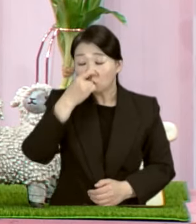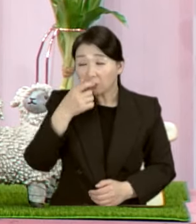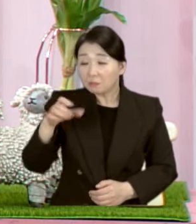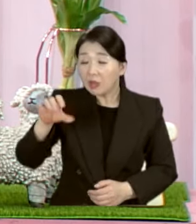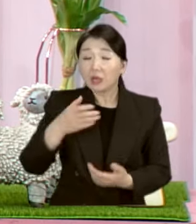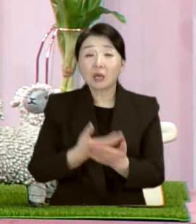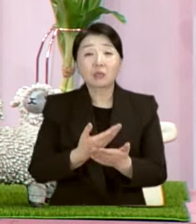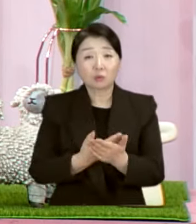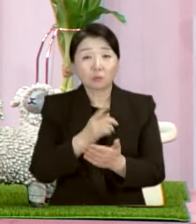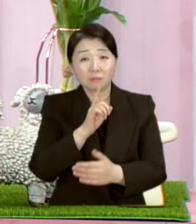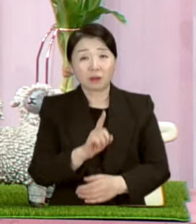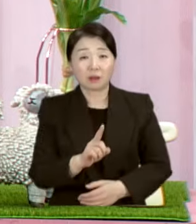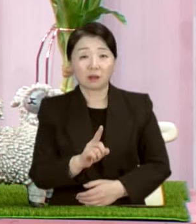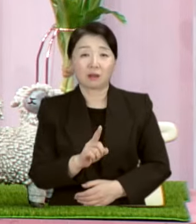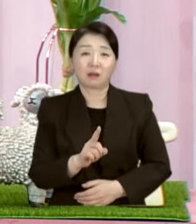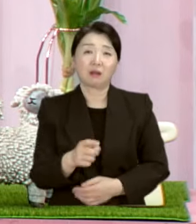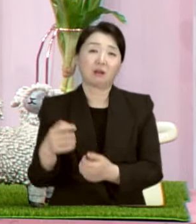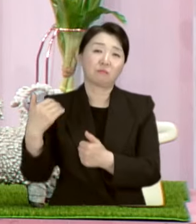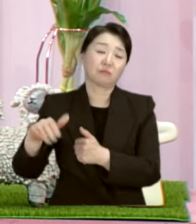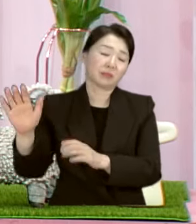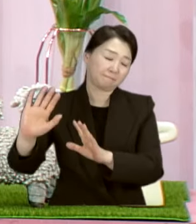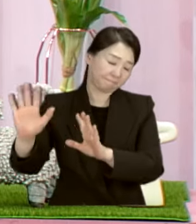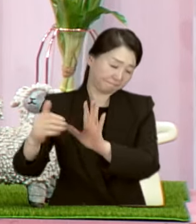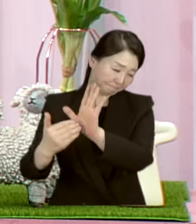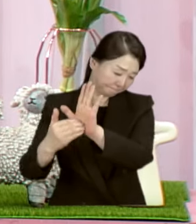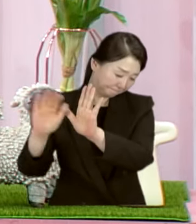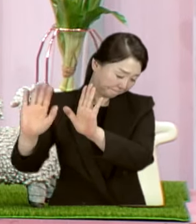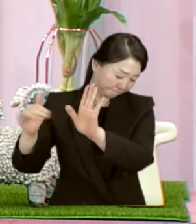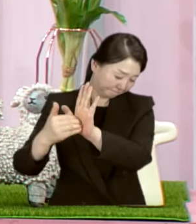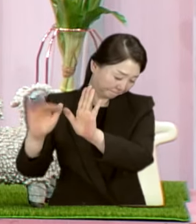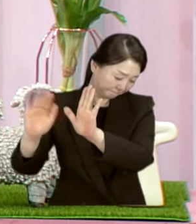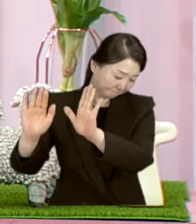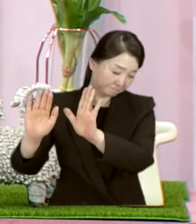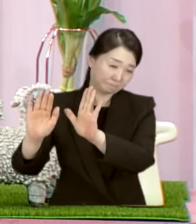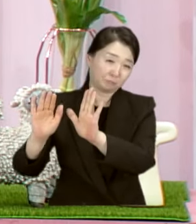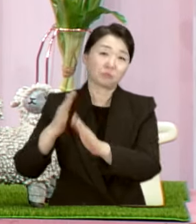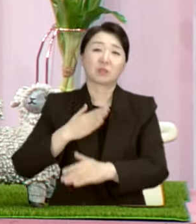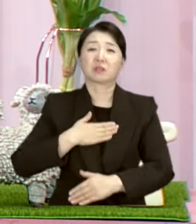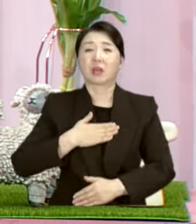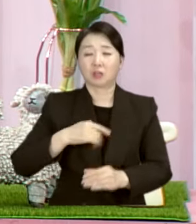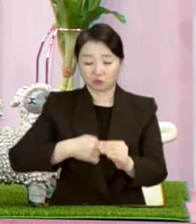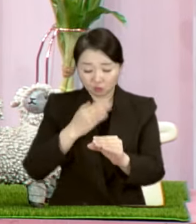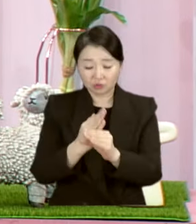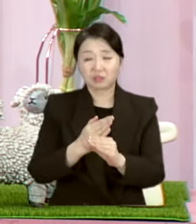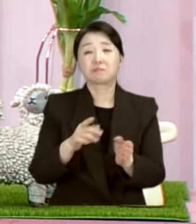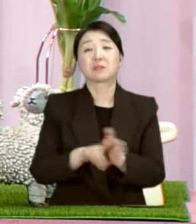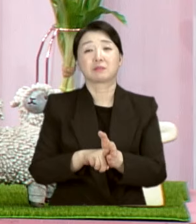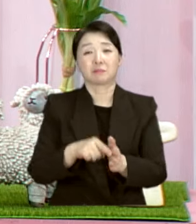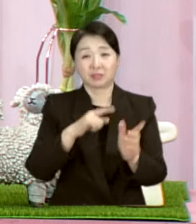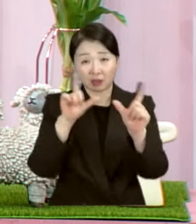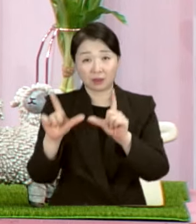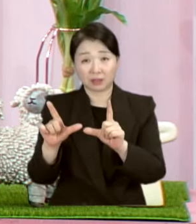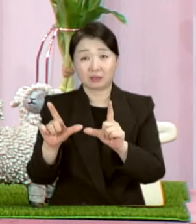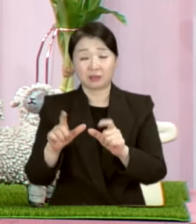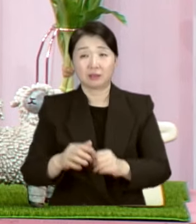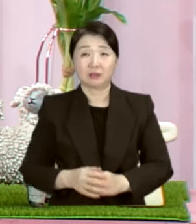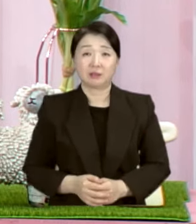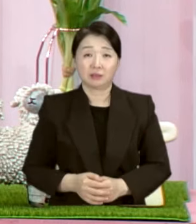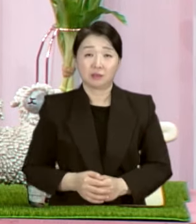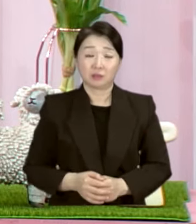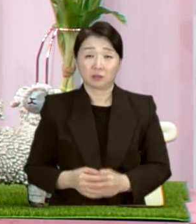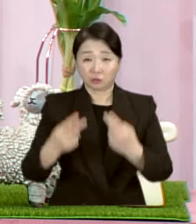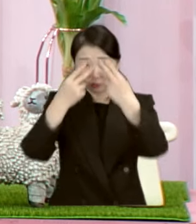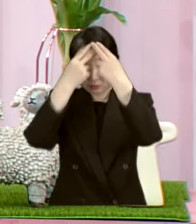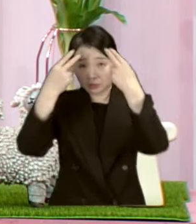잔만 따라줘 이런 부탁에도 형 다음에 이렇게 이기적인 신앙생활을 했던 것 같아요. 그러면서 이제